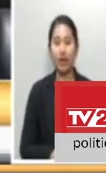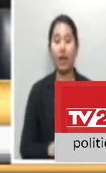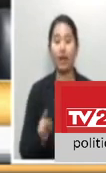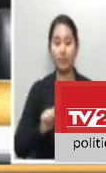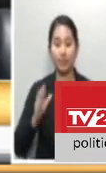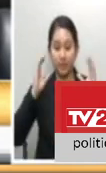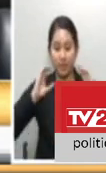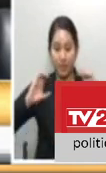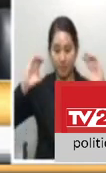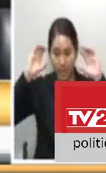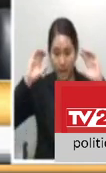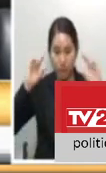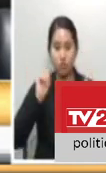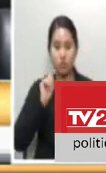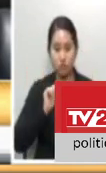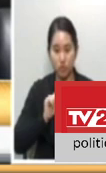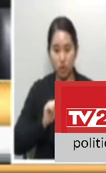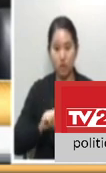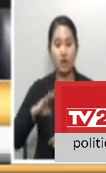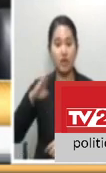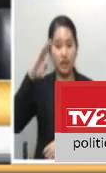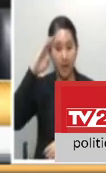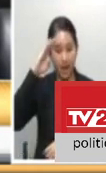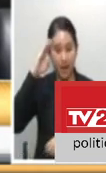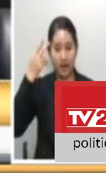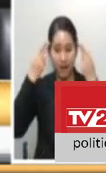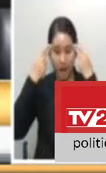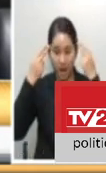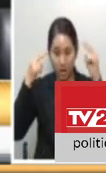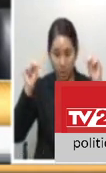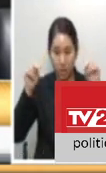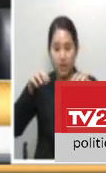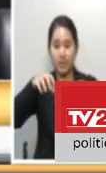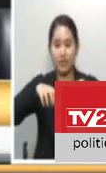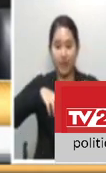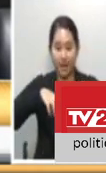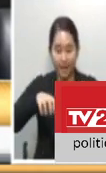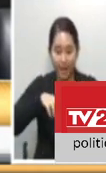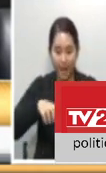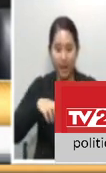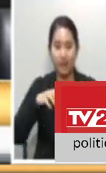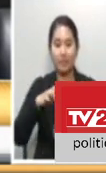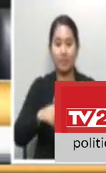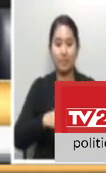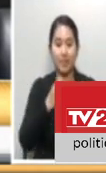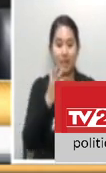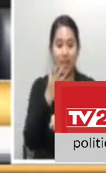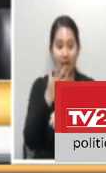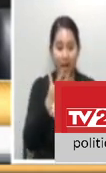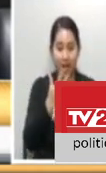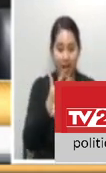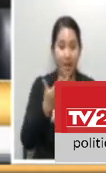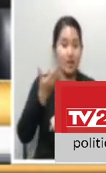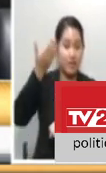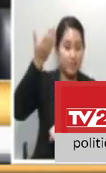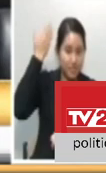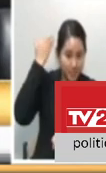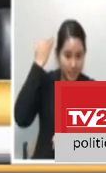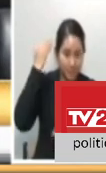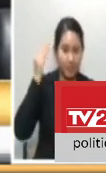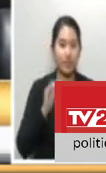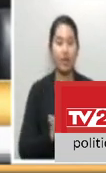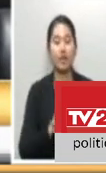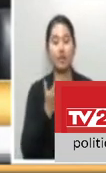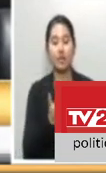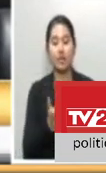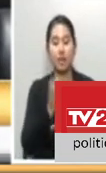ประยุทธ์จันทร์โอชามาเป็นนายกรัฐมนตรีมาบริหารราชการแผ่นดิน5ปีที่ผ่านมานั้นล้วนแล้วแต่เป็นงบ